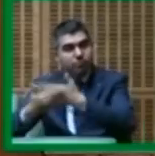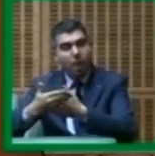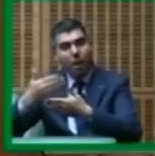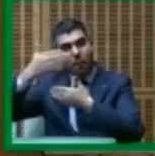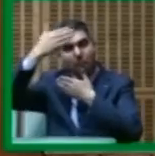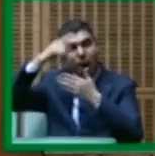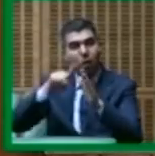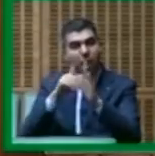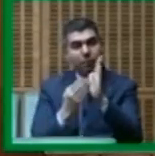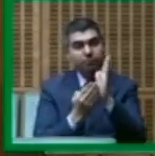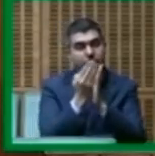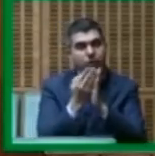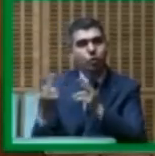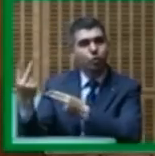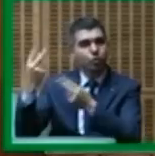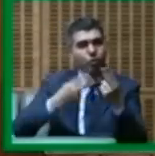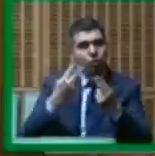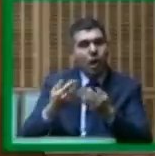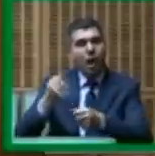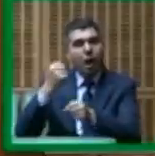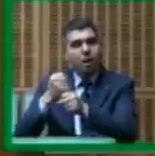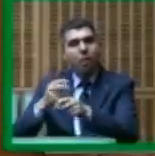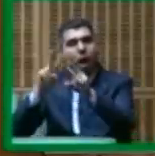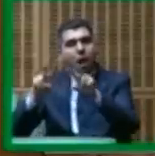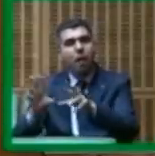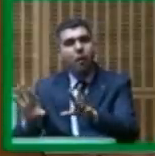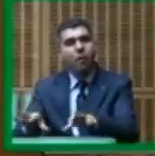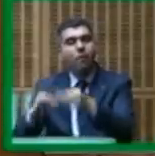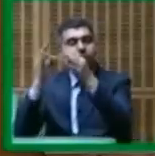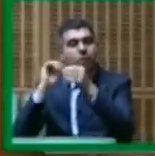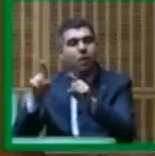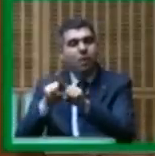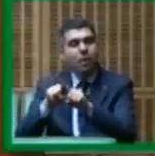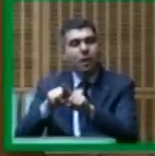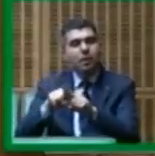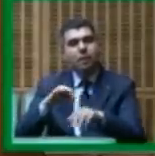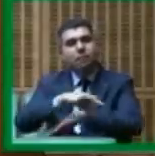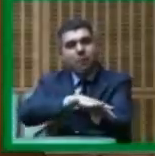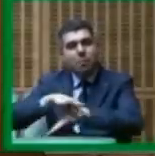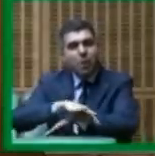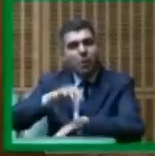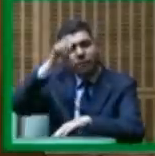ما تواخذونيش إذا المؤسسات العمومية بحال المكتب الشريف للفوسفات